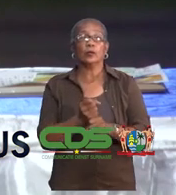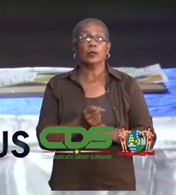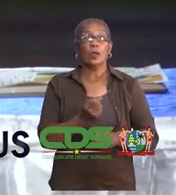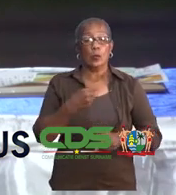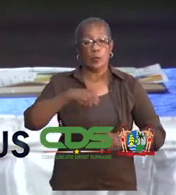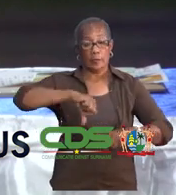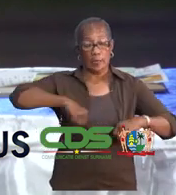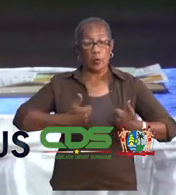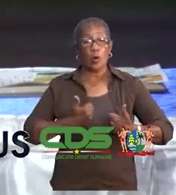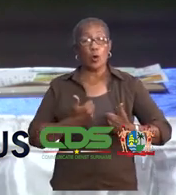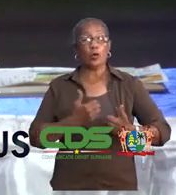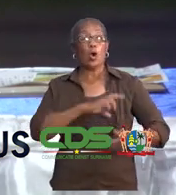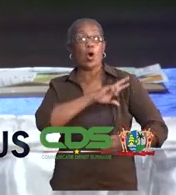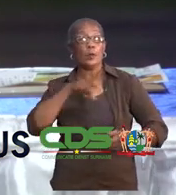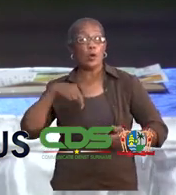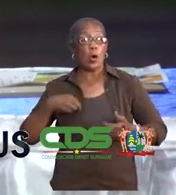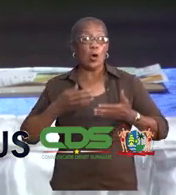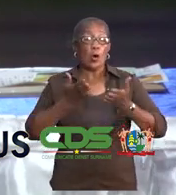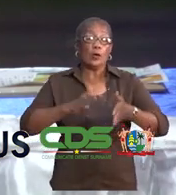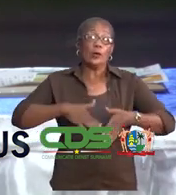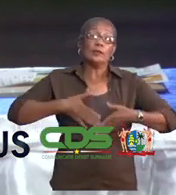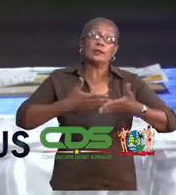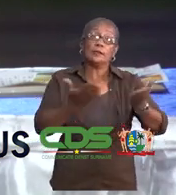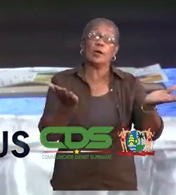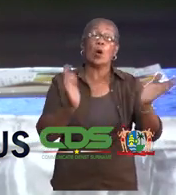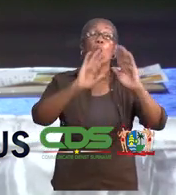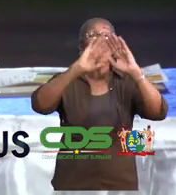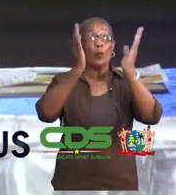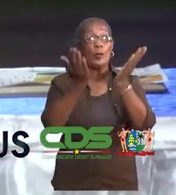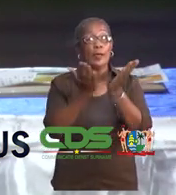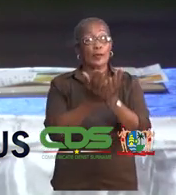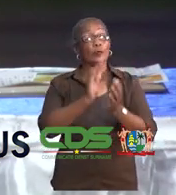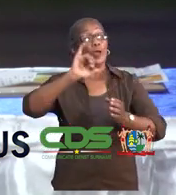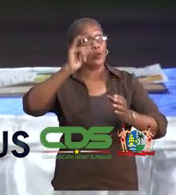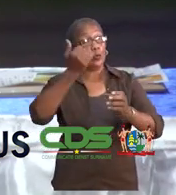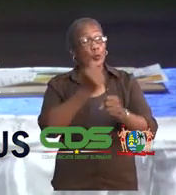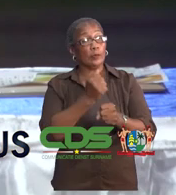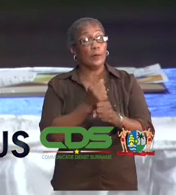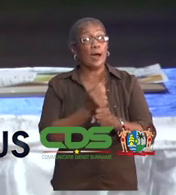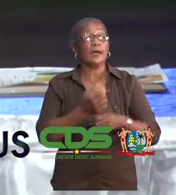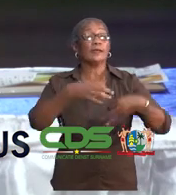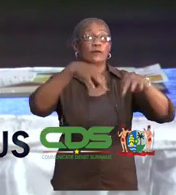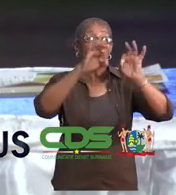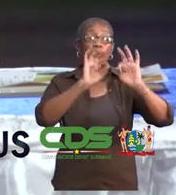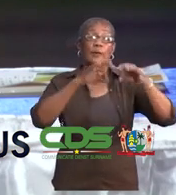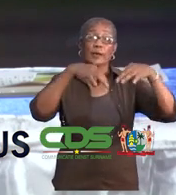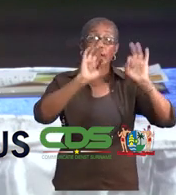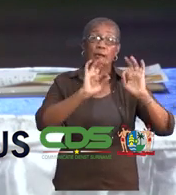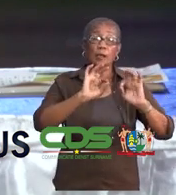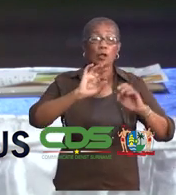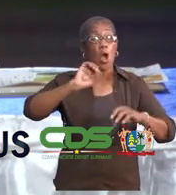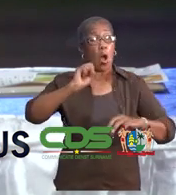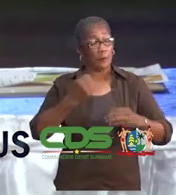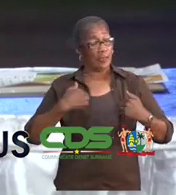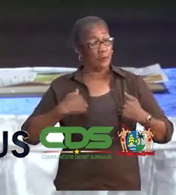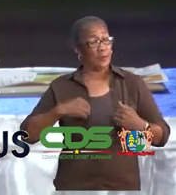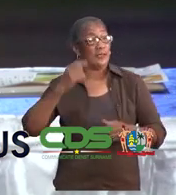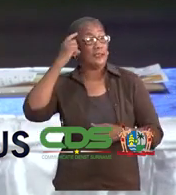onze reputatie, ons imago wereldwijd te herstellen, te verbeteren. Want als men denkt